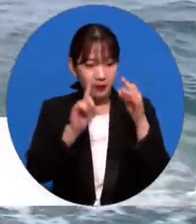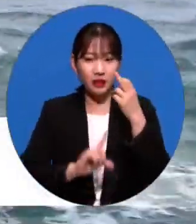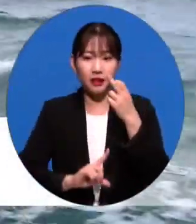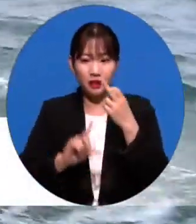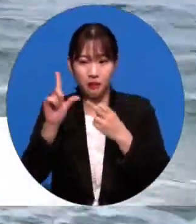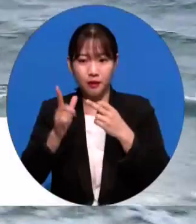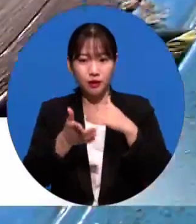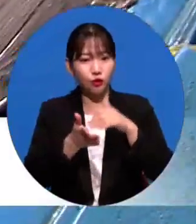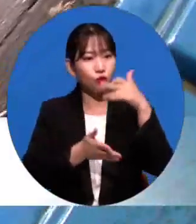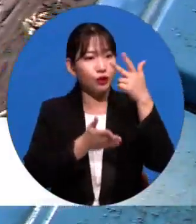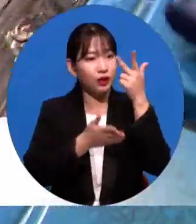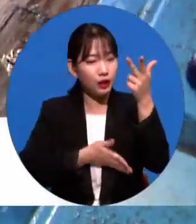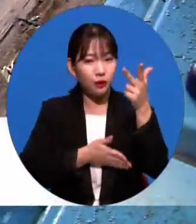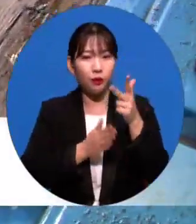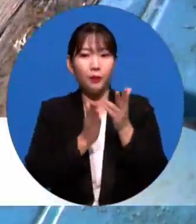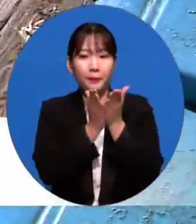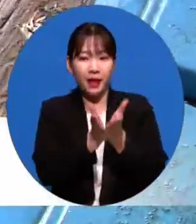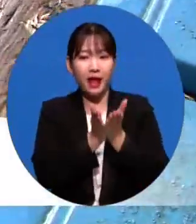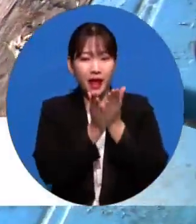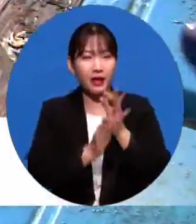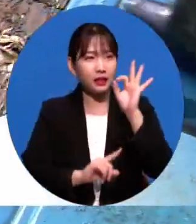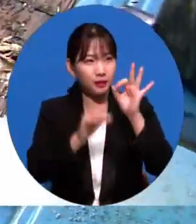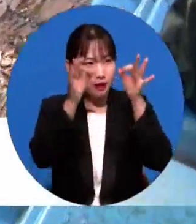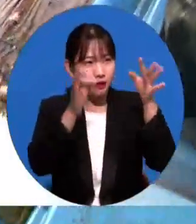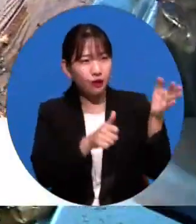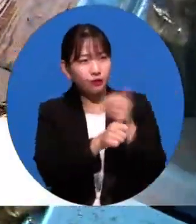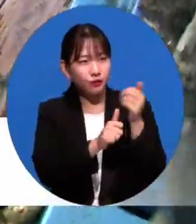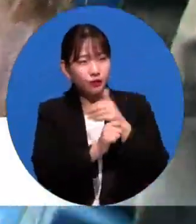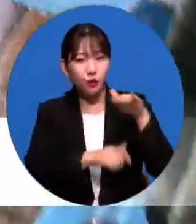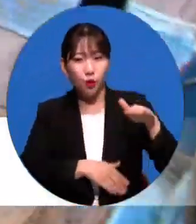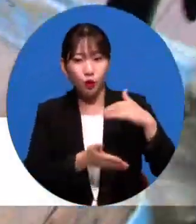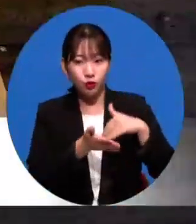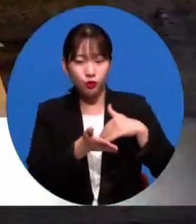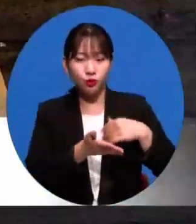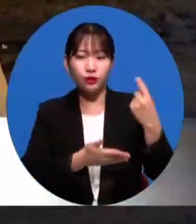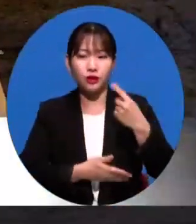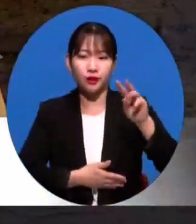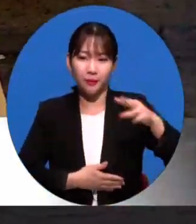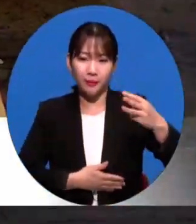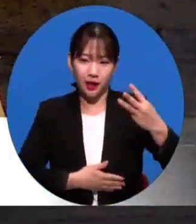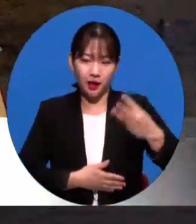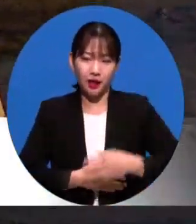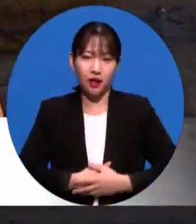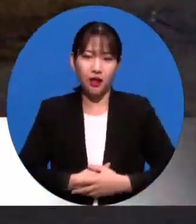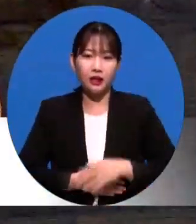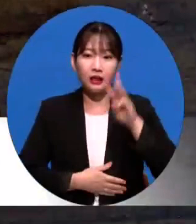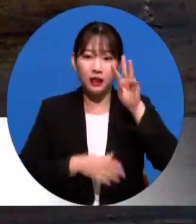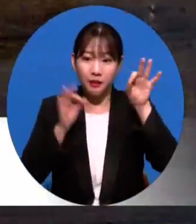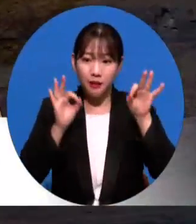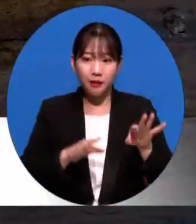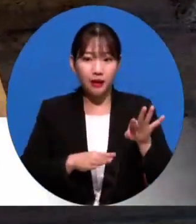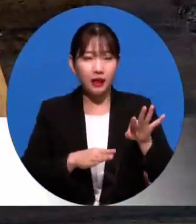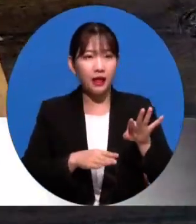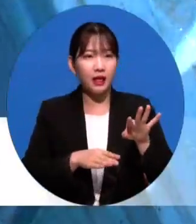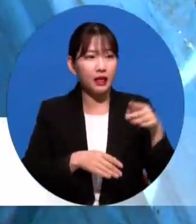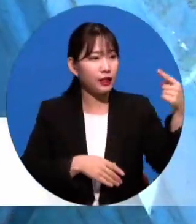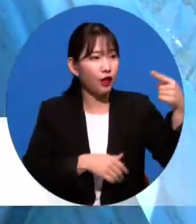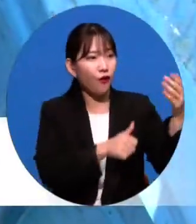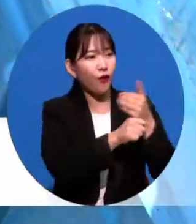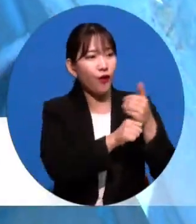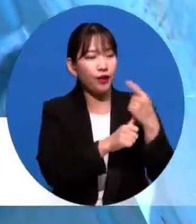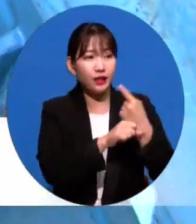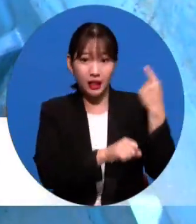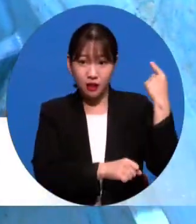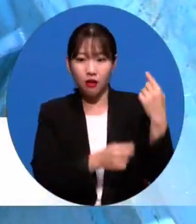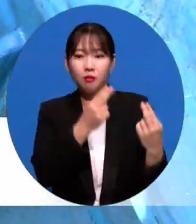12일 7척의 홍어 잡이 어선이 열흘 만에 잡은 홍어는 1,300여 마리로 사흘 만에 천여 마리씩 잡았던 지난해에